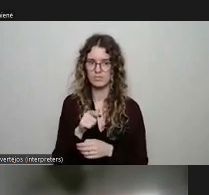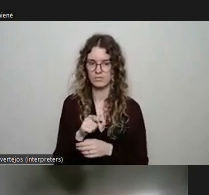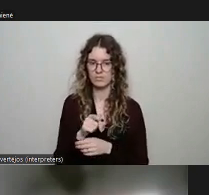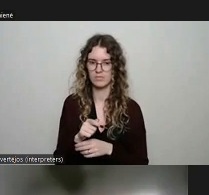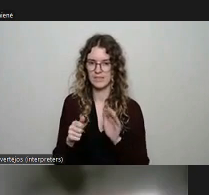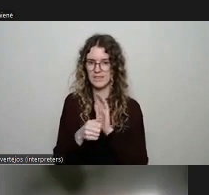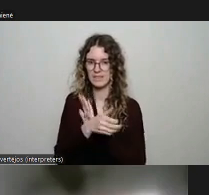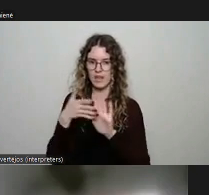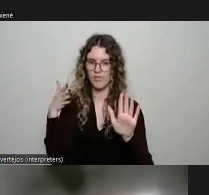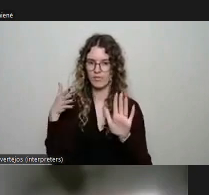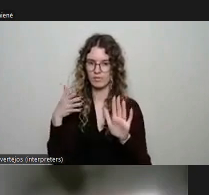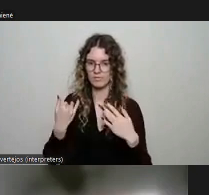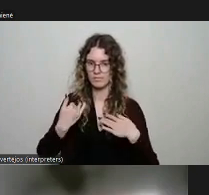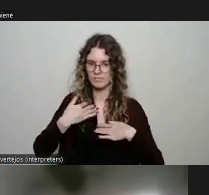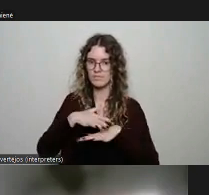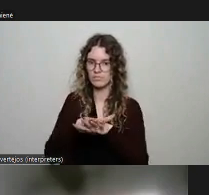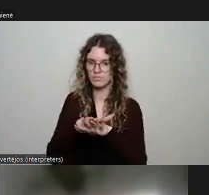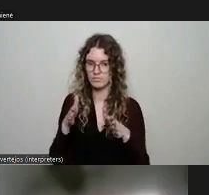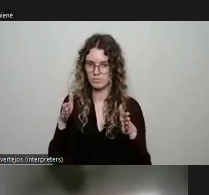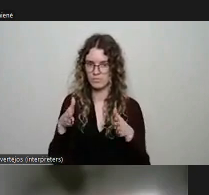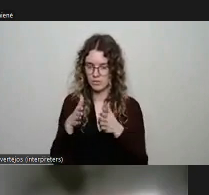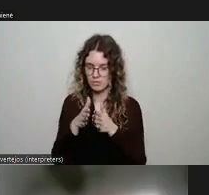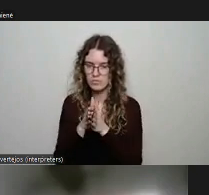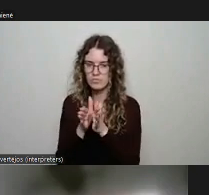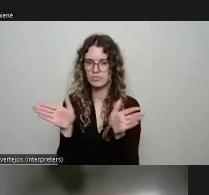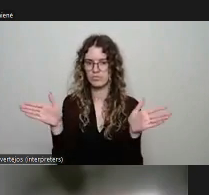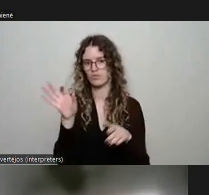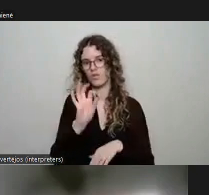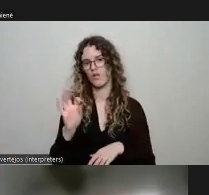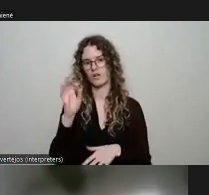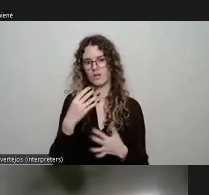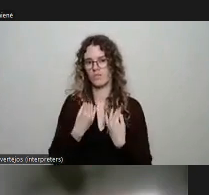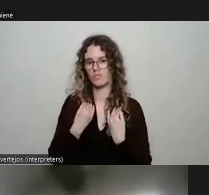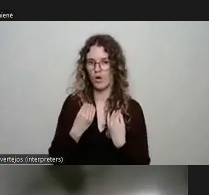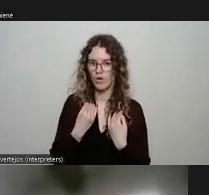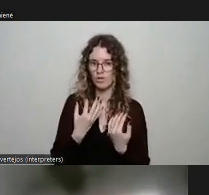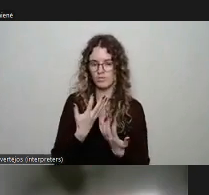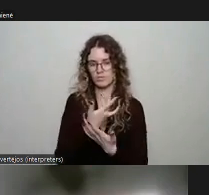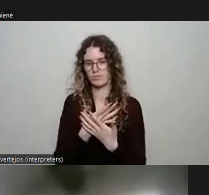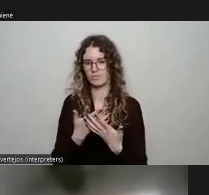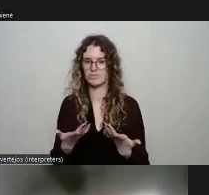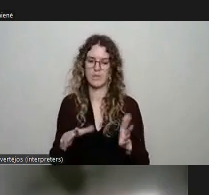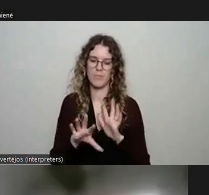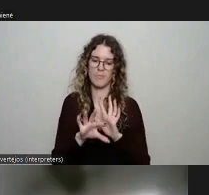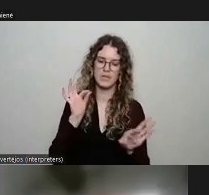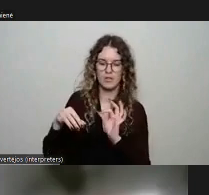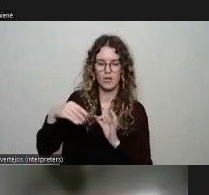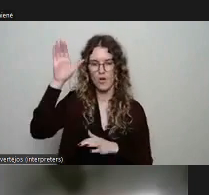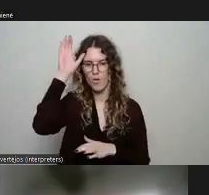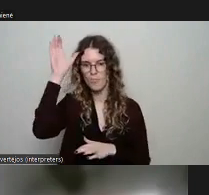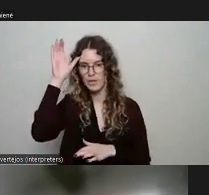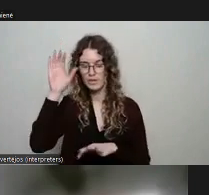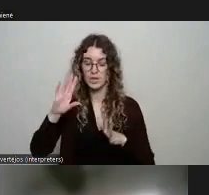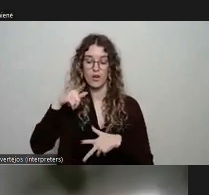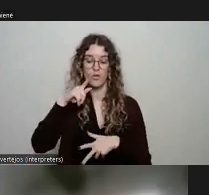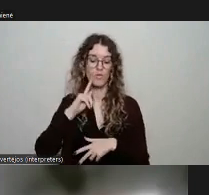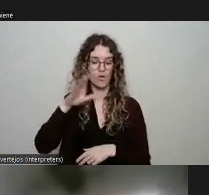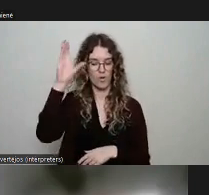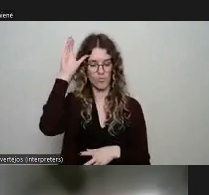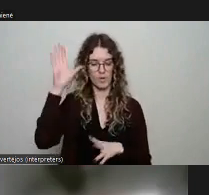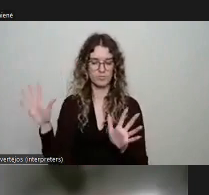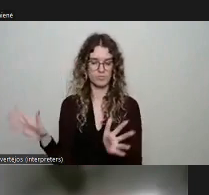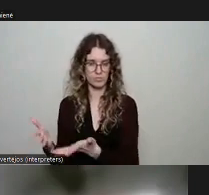prasiplėtusi mūsų tuose. Tai integracija su mokomaisiais dalykais, su pasirinktomis kompetencijomis, jeigu mes norim ugdyti kompetencijas, gali